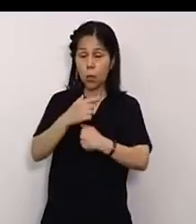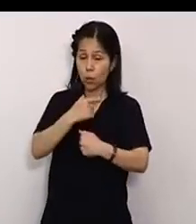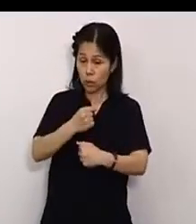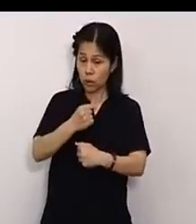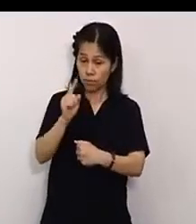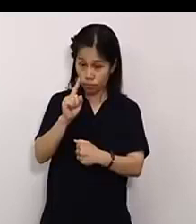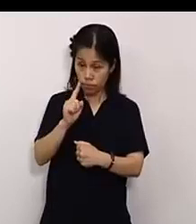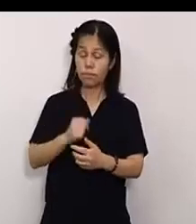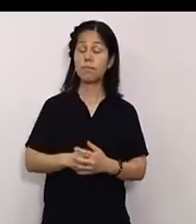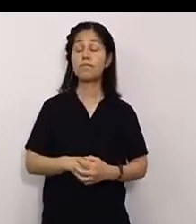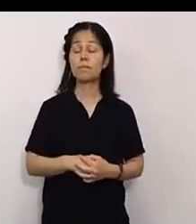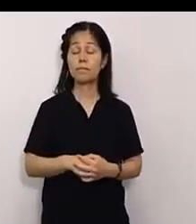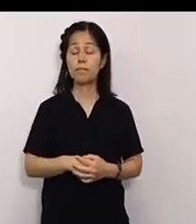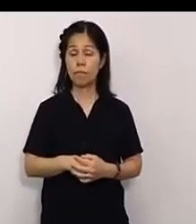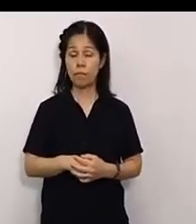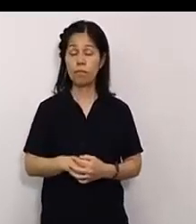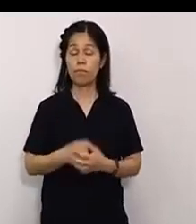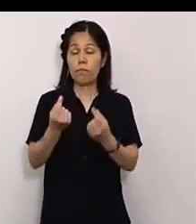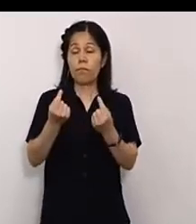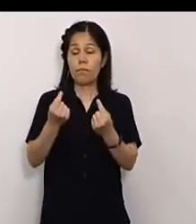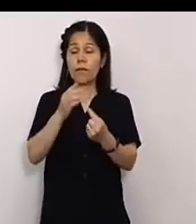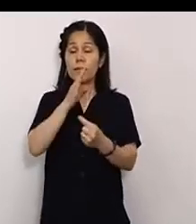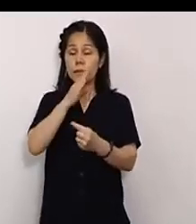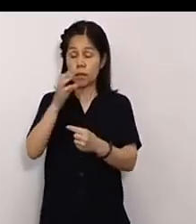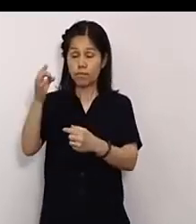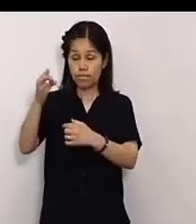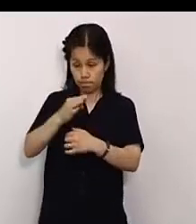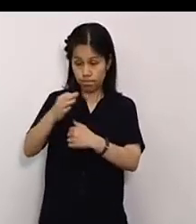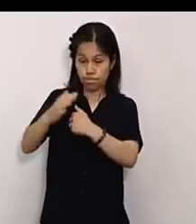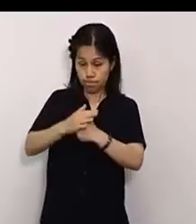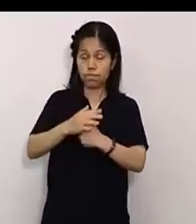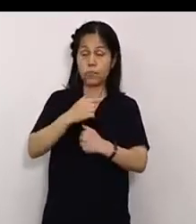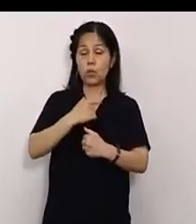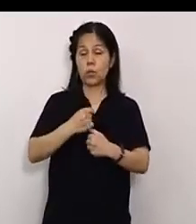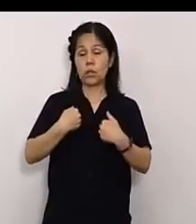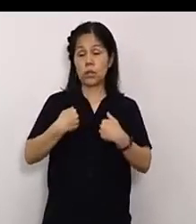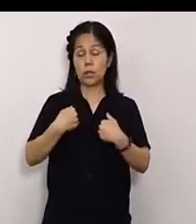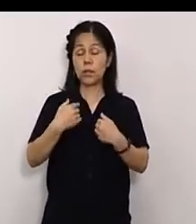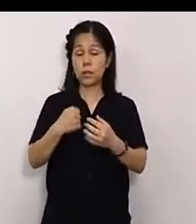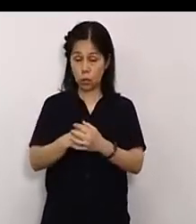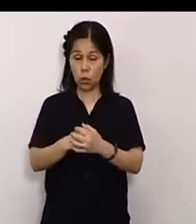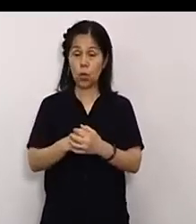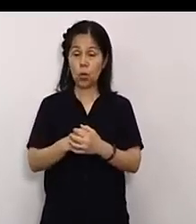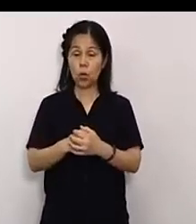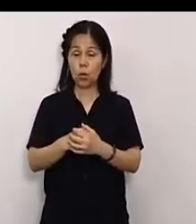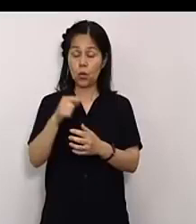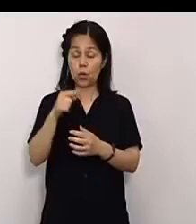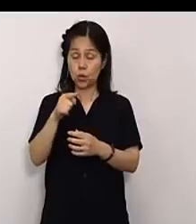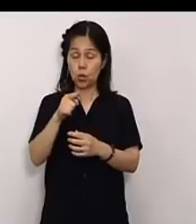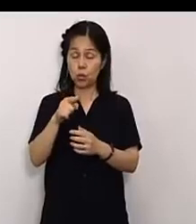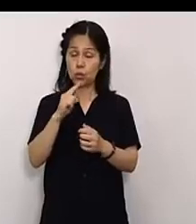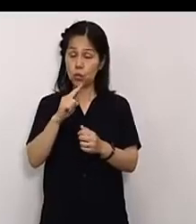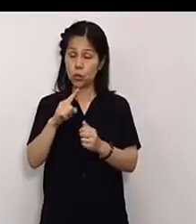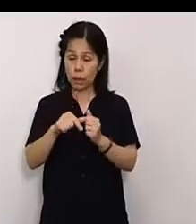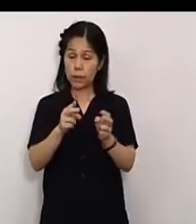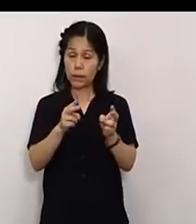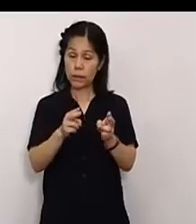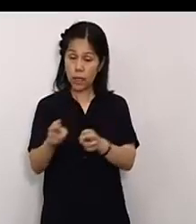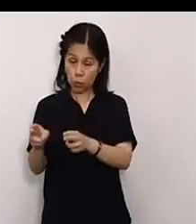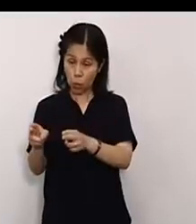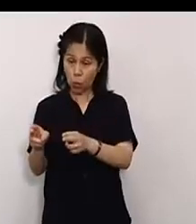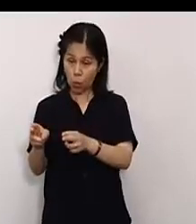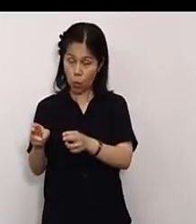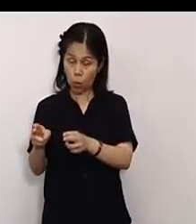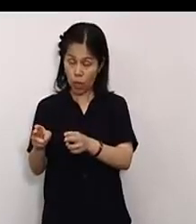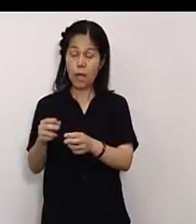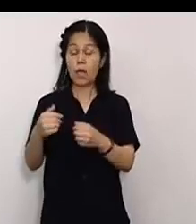か？ あのそういう、まあ、支援も必要なんですが、あのどうしてもそういう支援になりますとやっぱり、まあ、制度になると思い